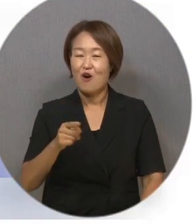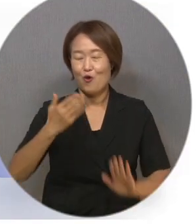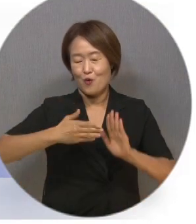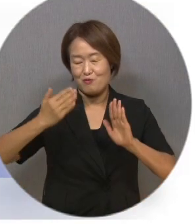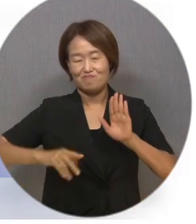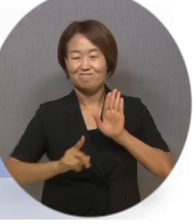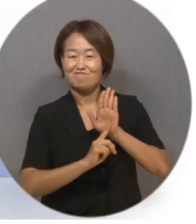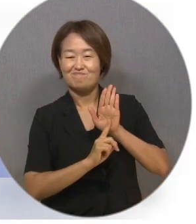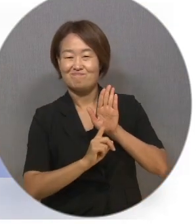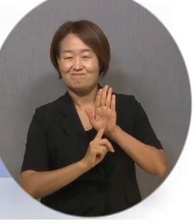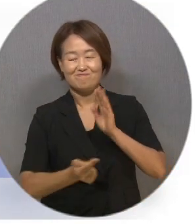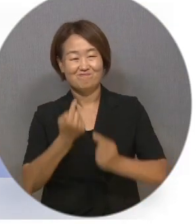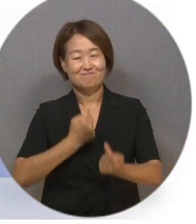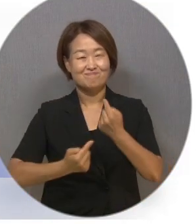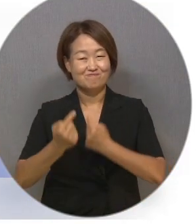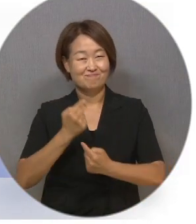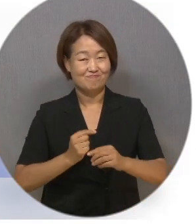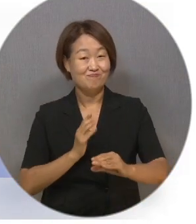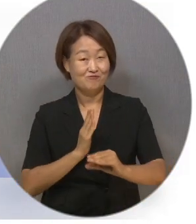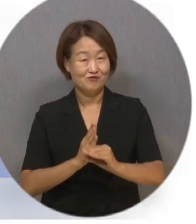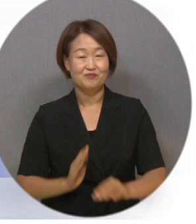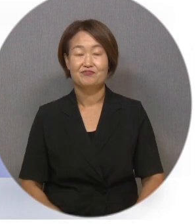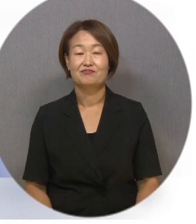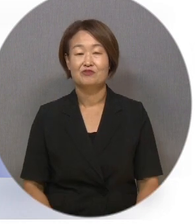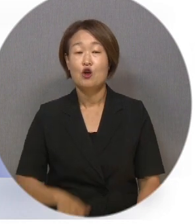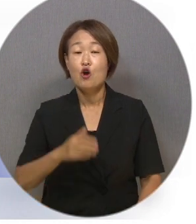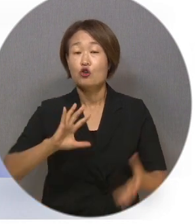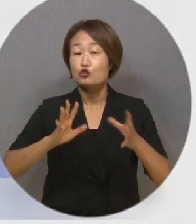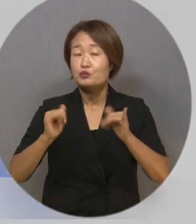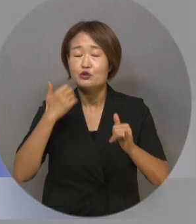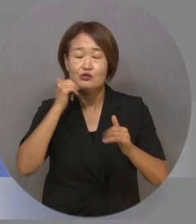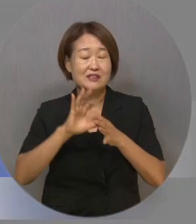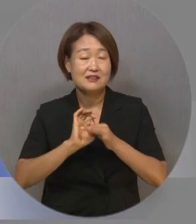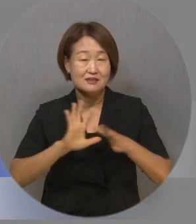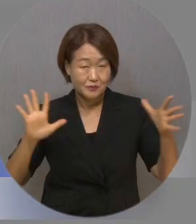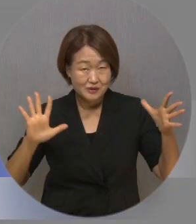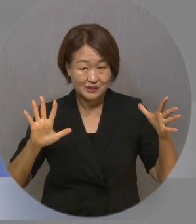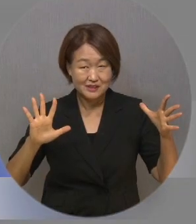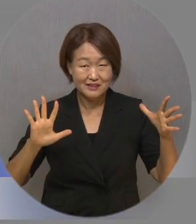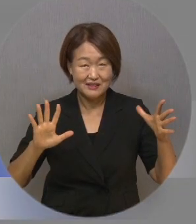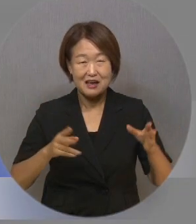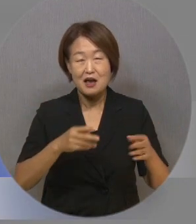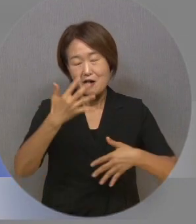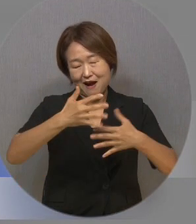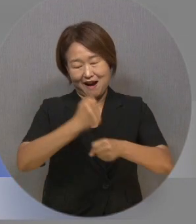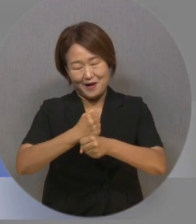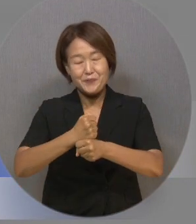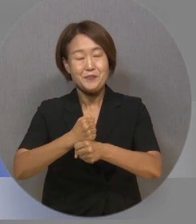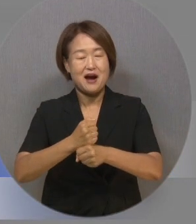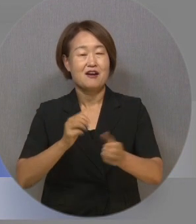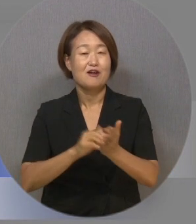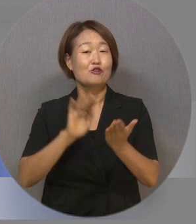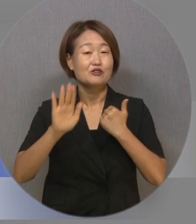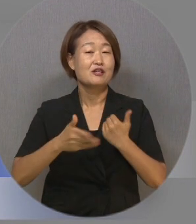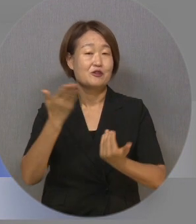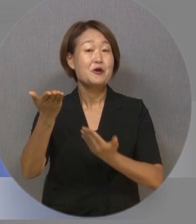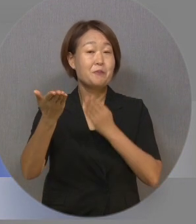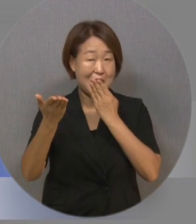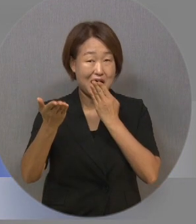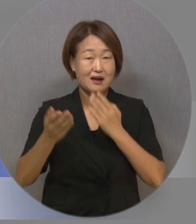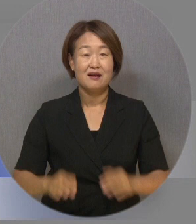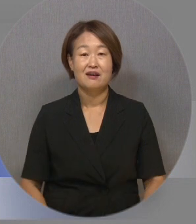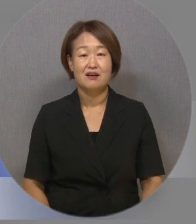이번 공모전은 국민 누구나 재단 홈페이지를 통해 출품할 수 있고 작품상 세계